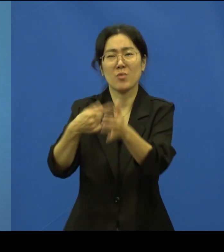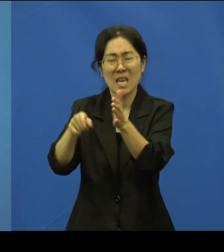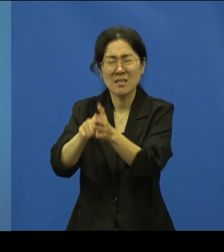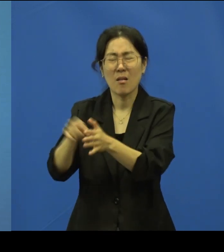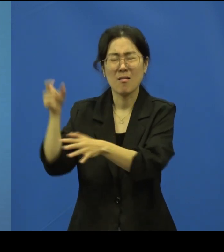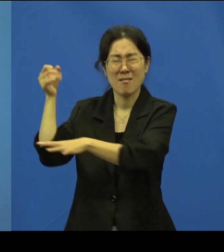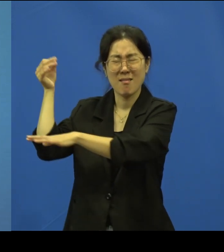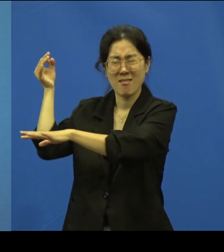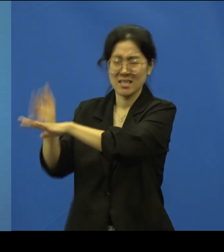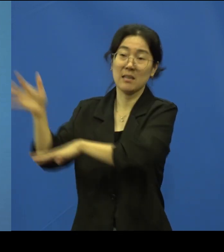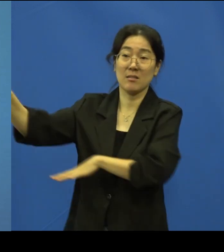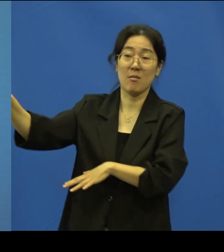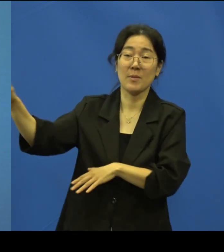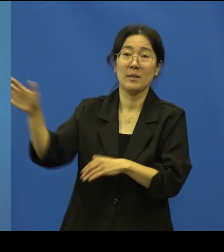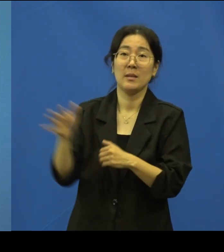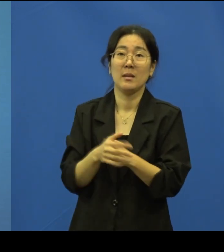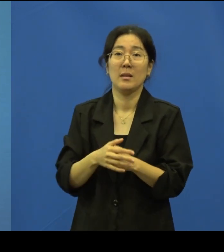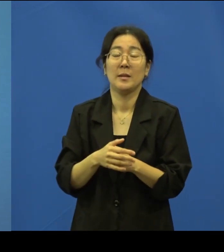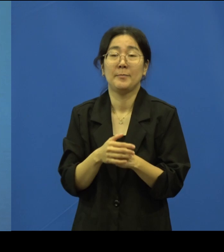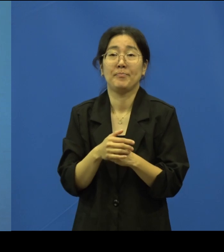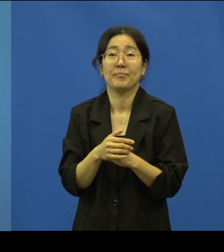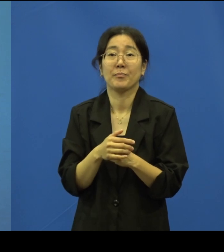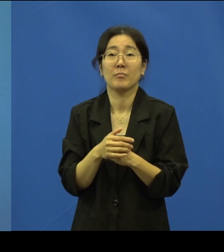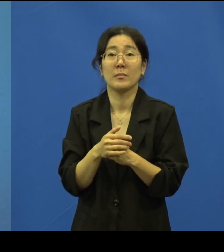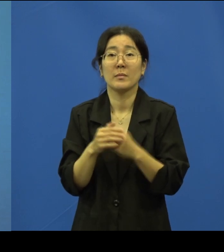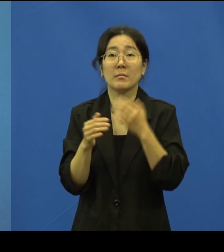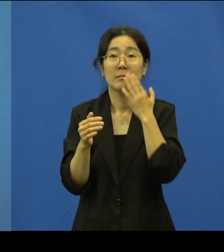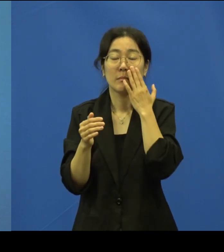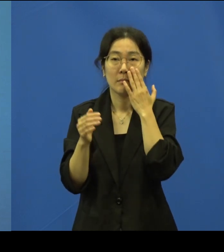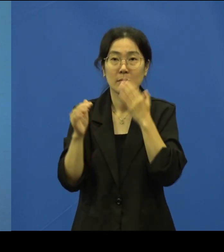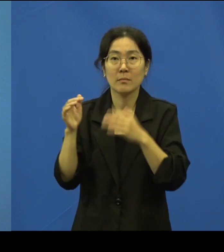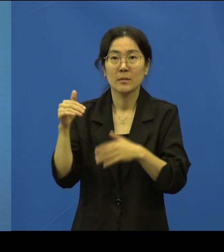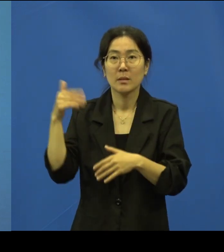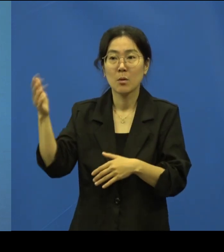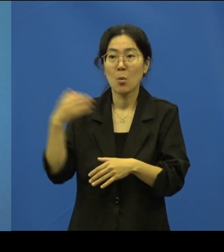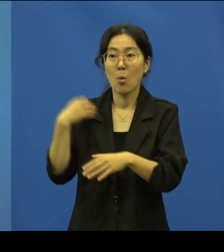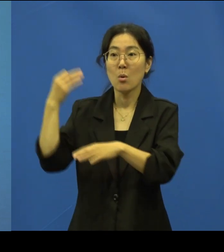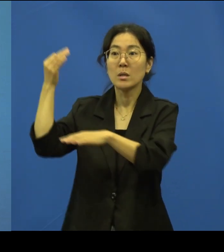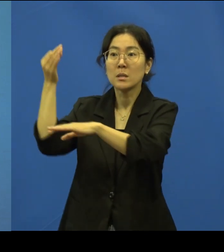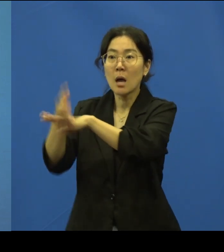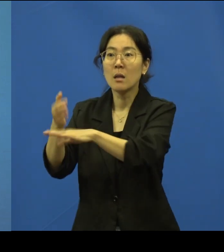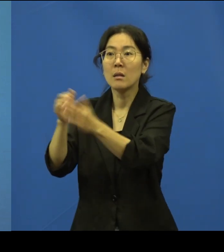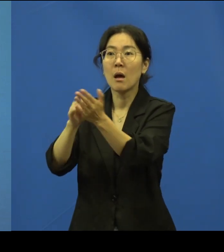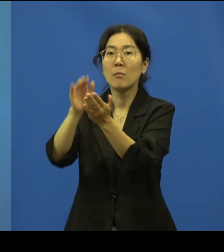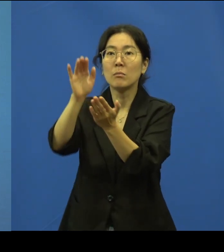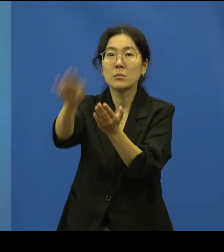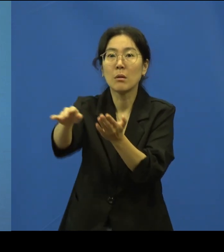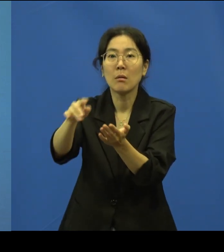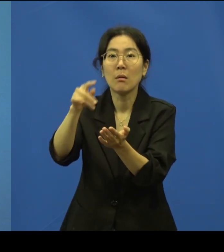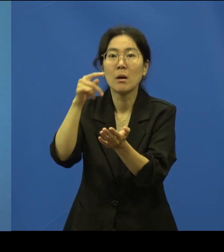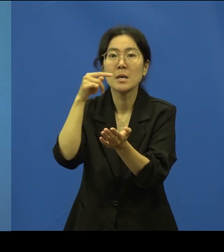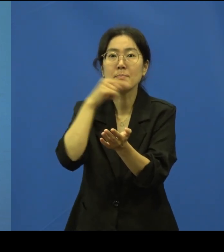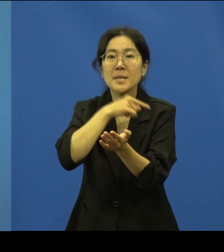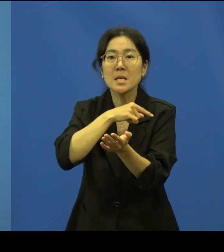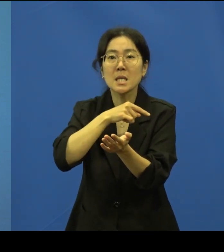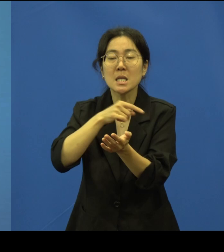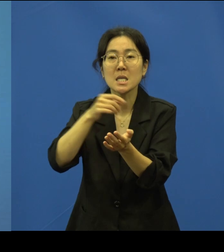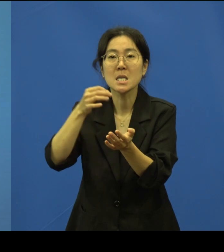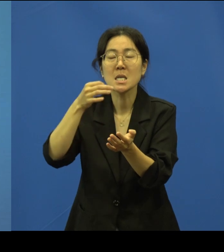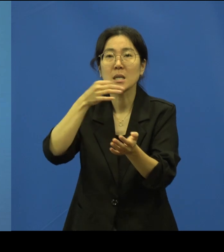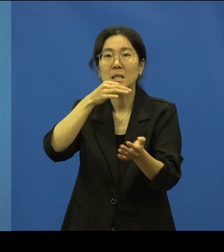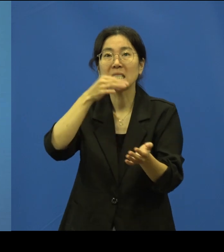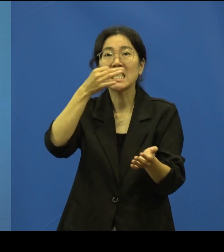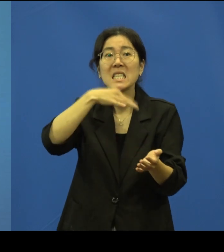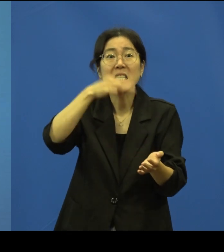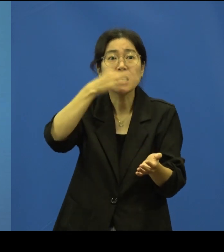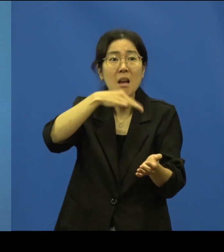그런데 그 다음 달부터 금리가 올라가기 시작했습니다. 여러분 아마 이 금리에